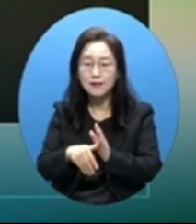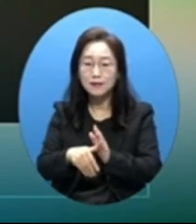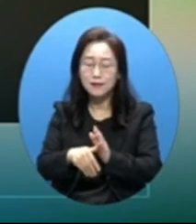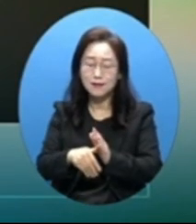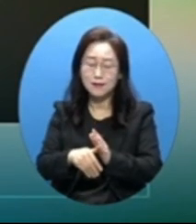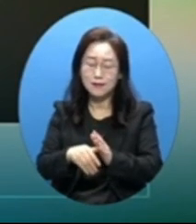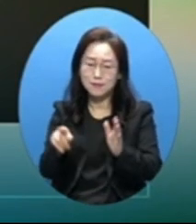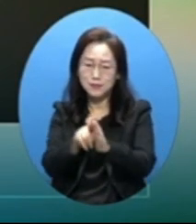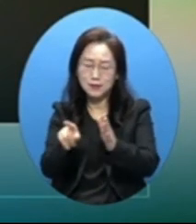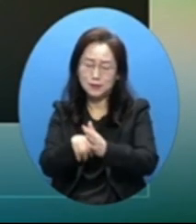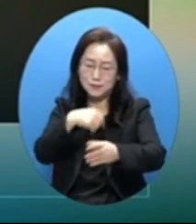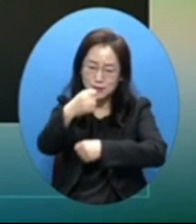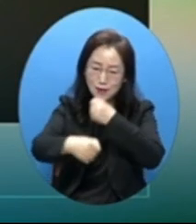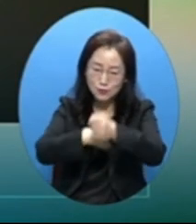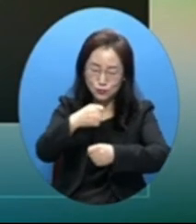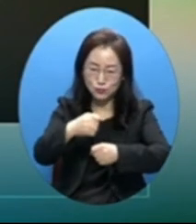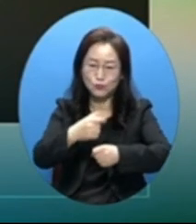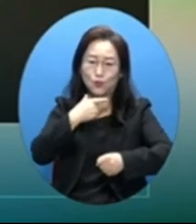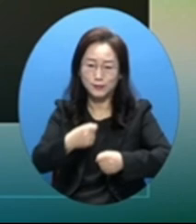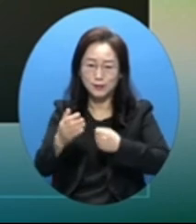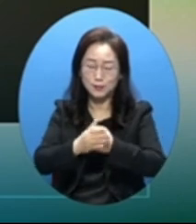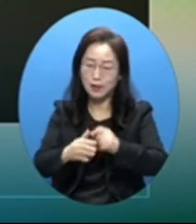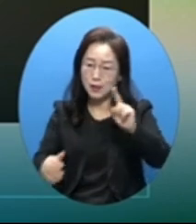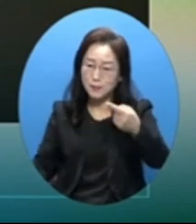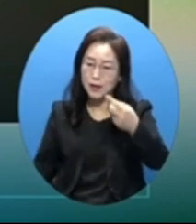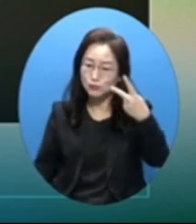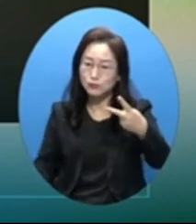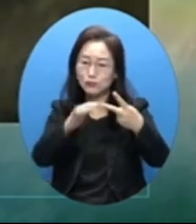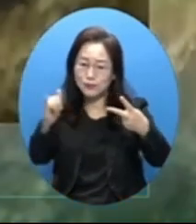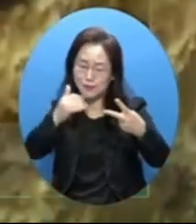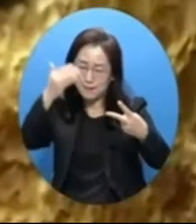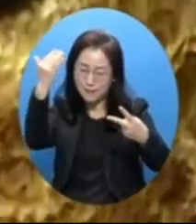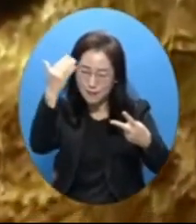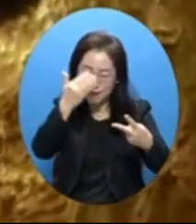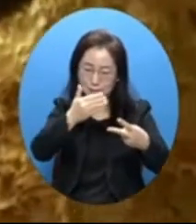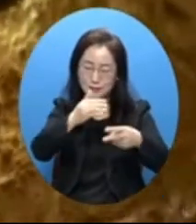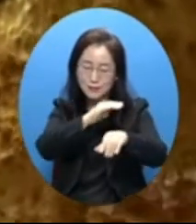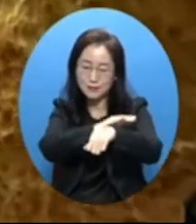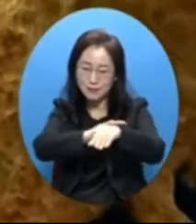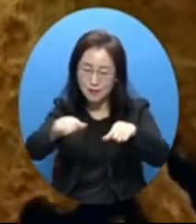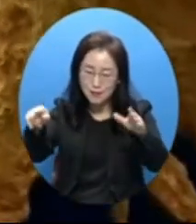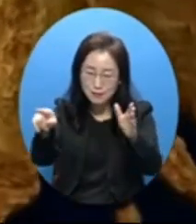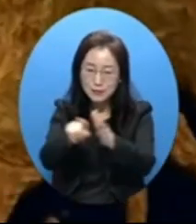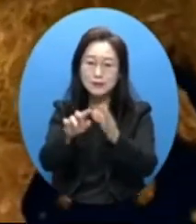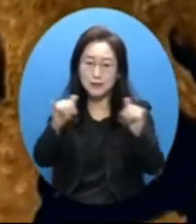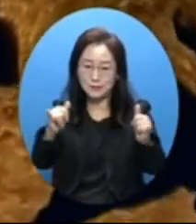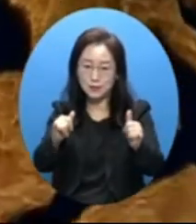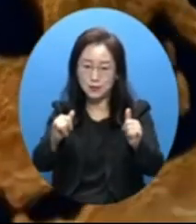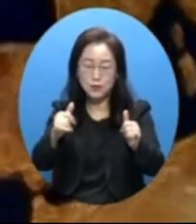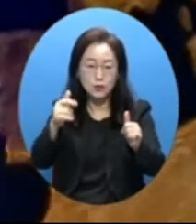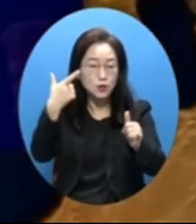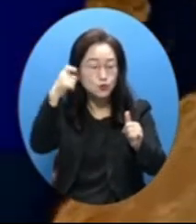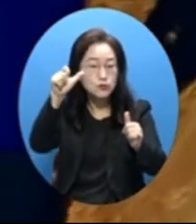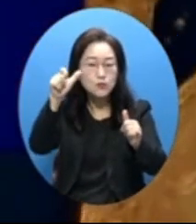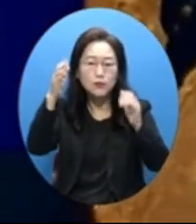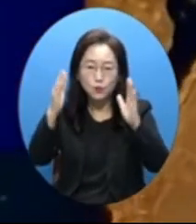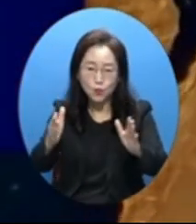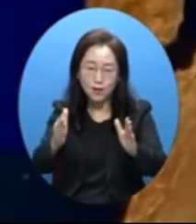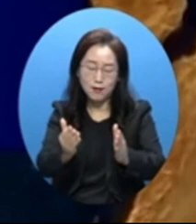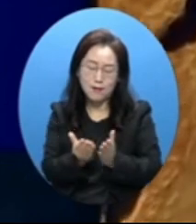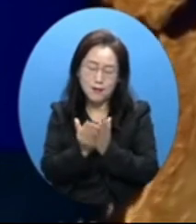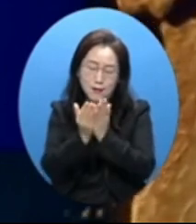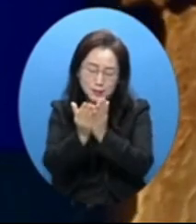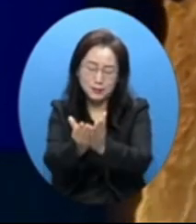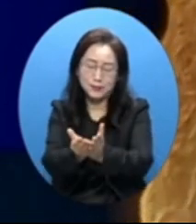신앙의 자유를 찾아서 102명의 총교도들이 영국을 떠나 65일 동안 개인 항해를 거쳐